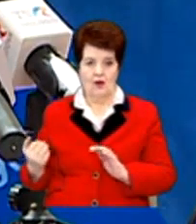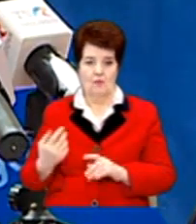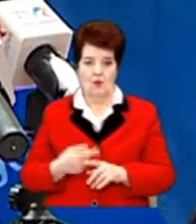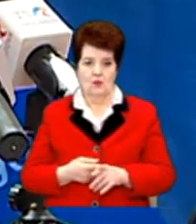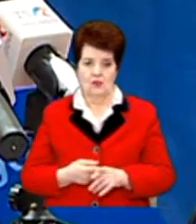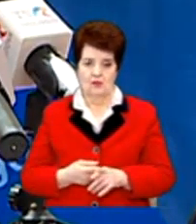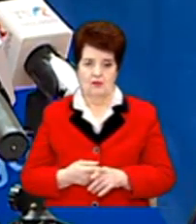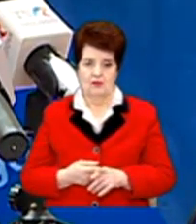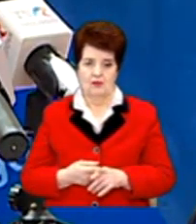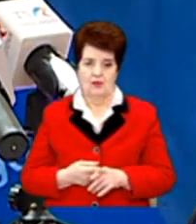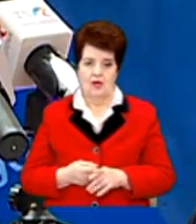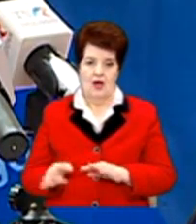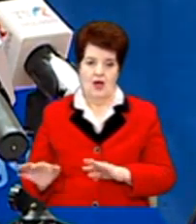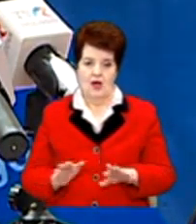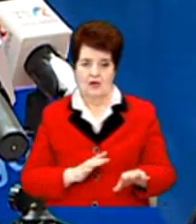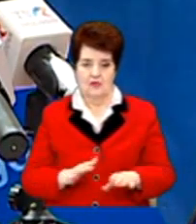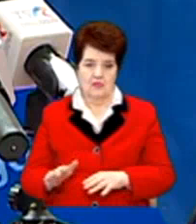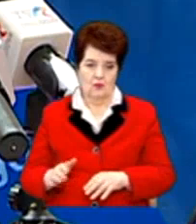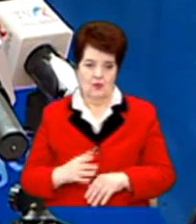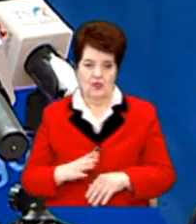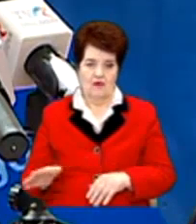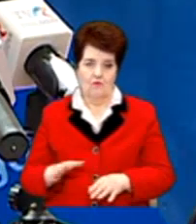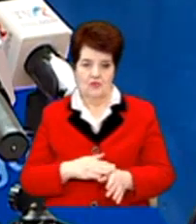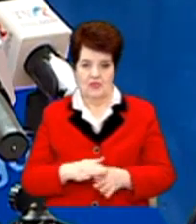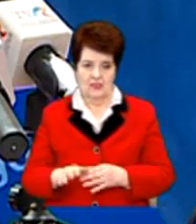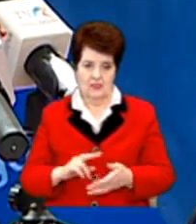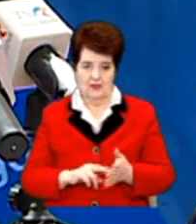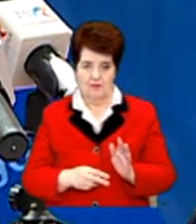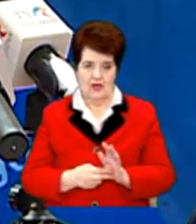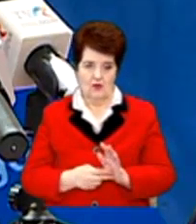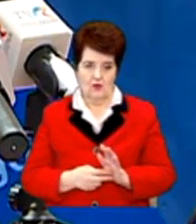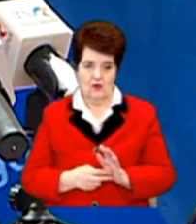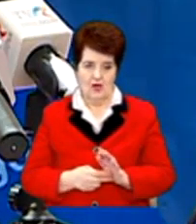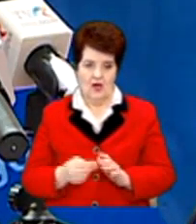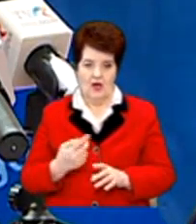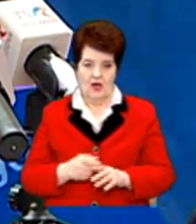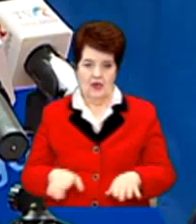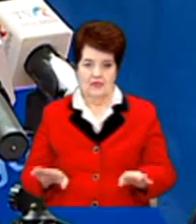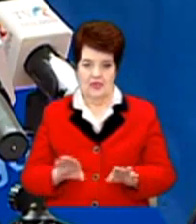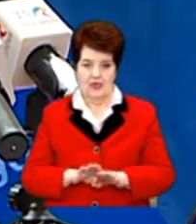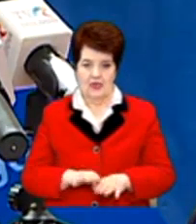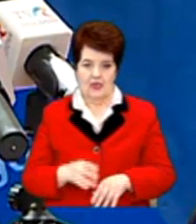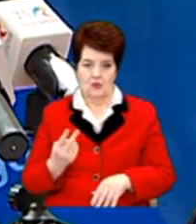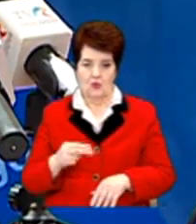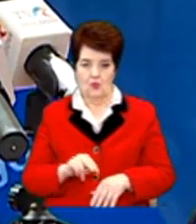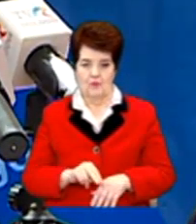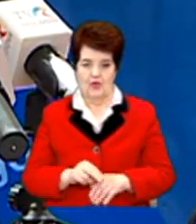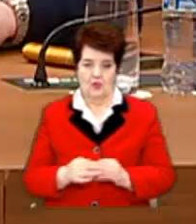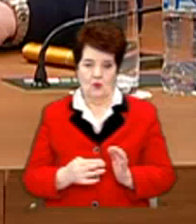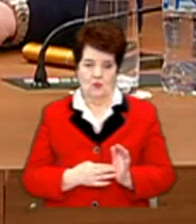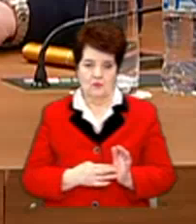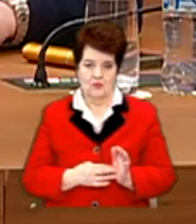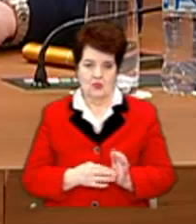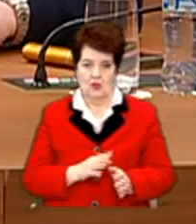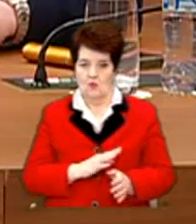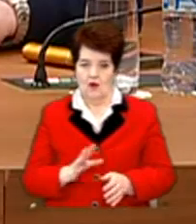plus acțiunile care nu au fost realizate din planul care s-a încheiat la finele anului 2019.